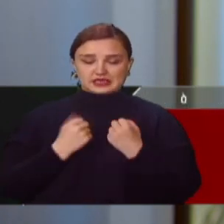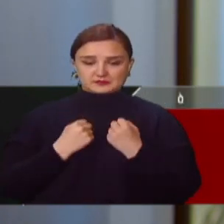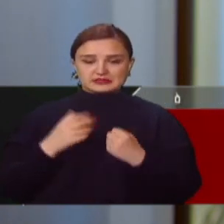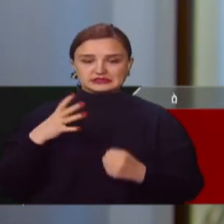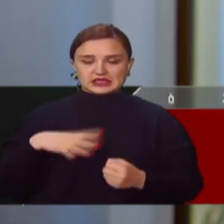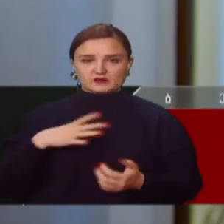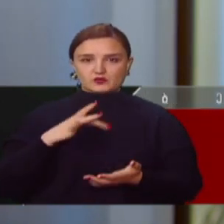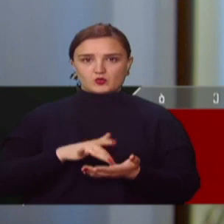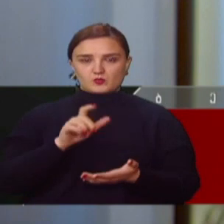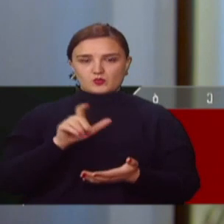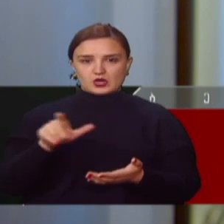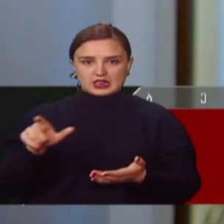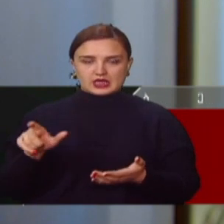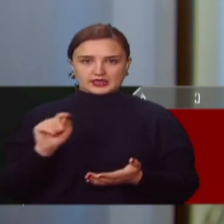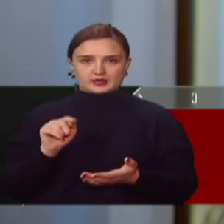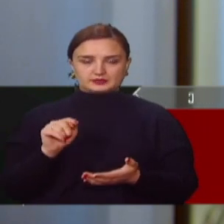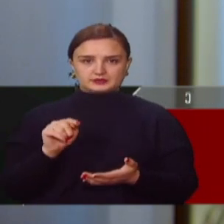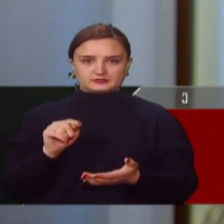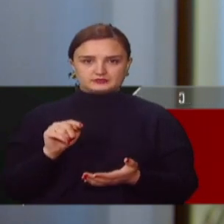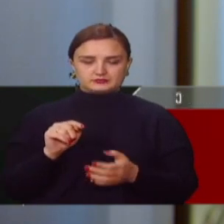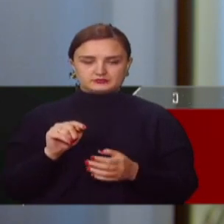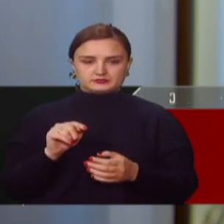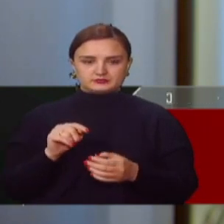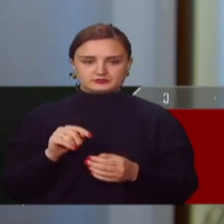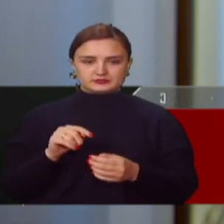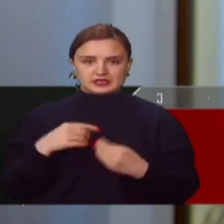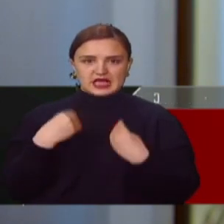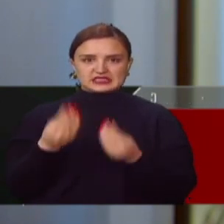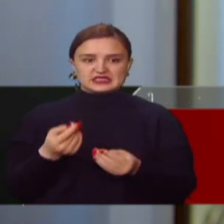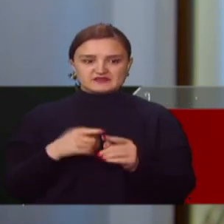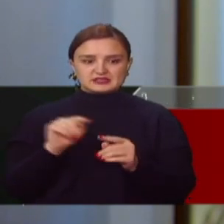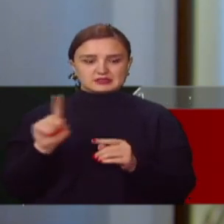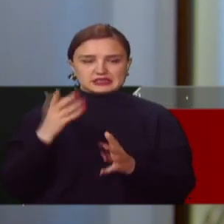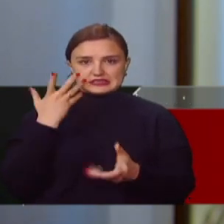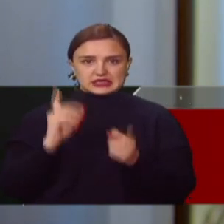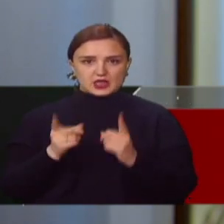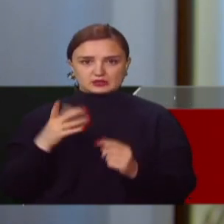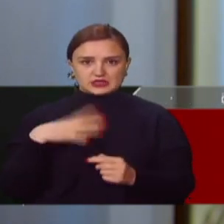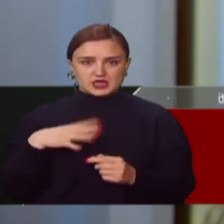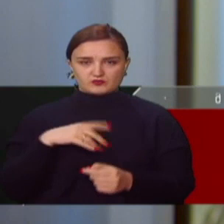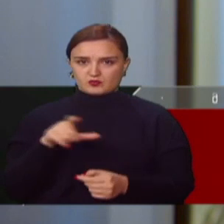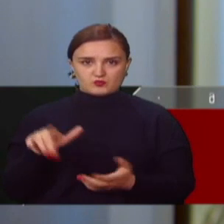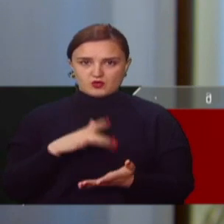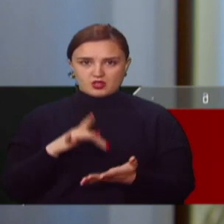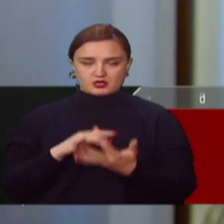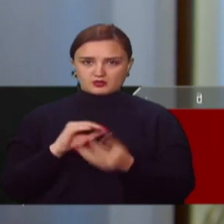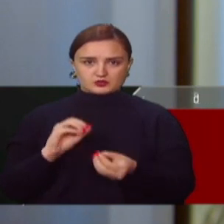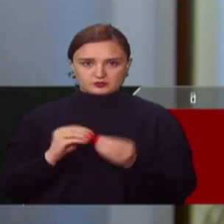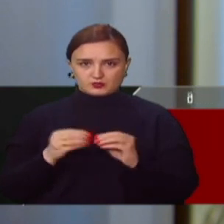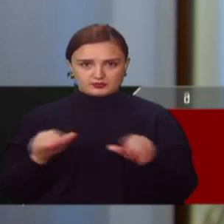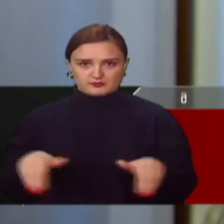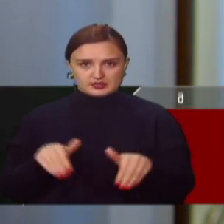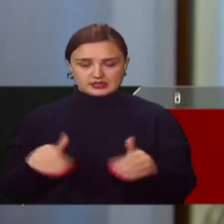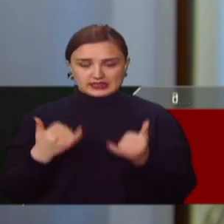საქართველოს მოქალაქეებს აჩეჩებს ხელში იმას, რაც არ არის რეალურად საქართველოს მოქალაქეების პრობლემა და მათი პრობლემები. დღეს